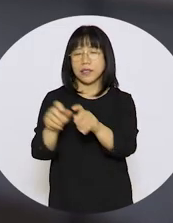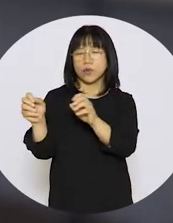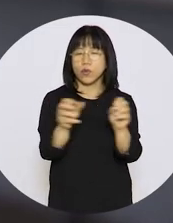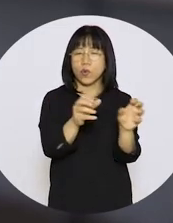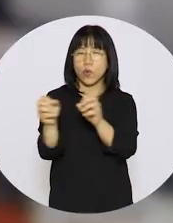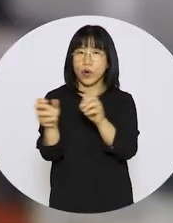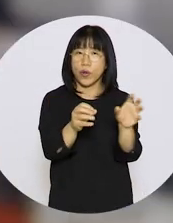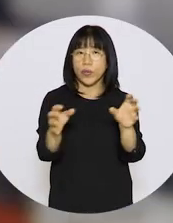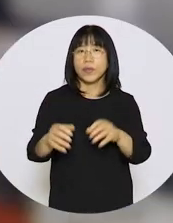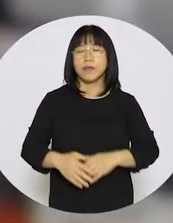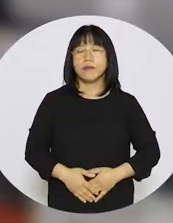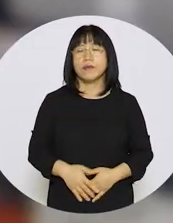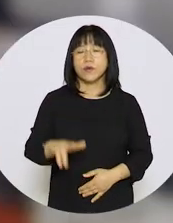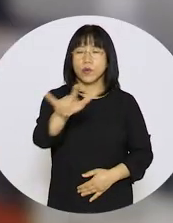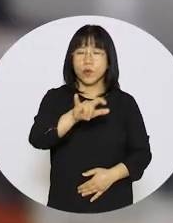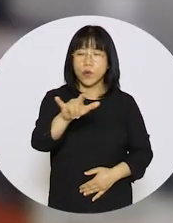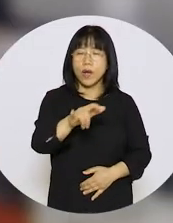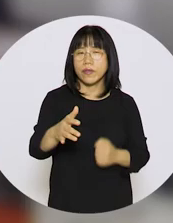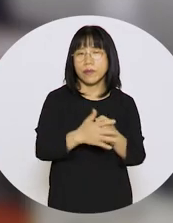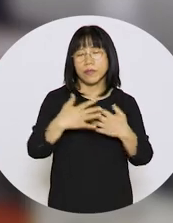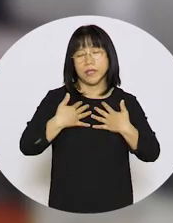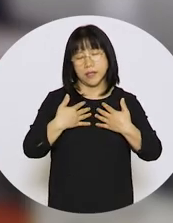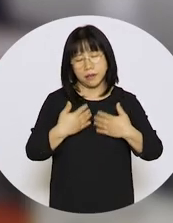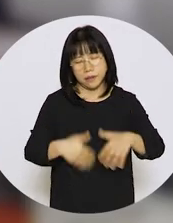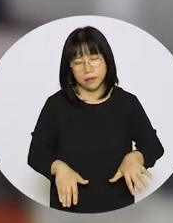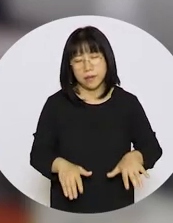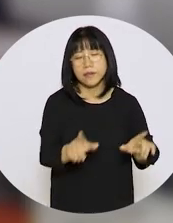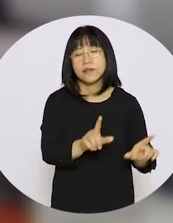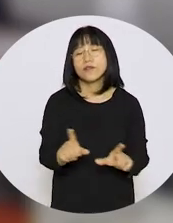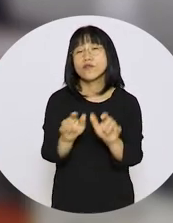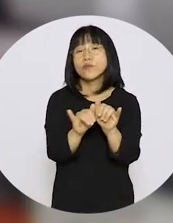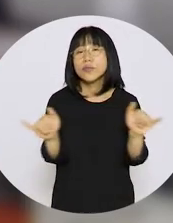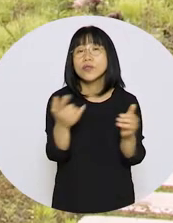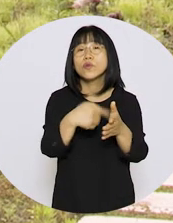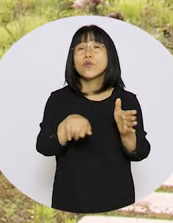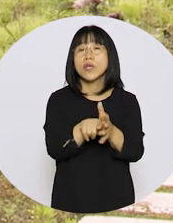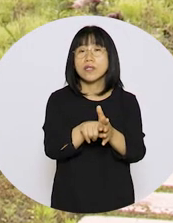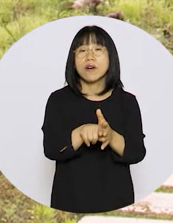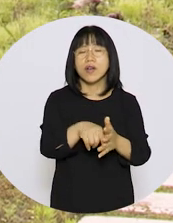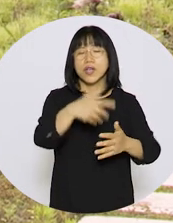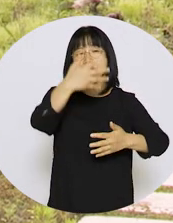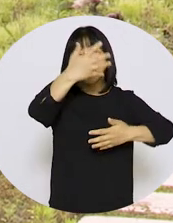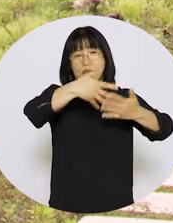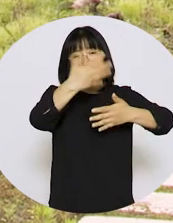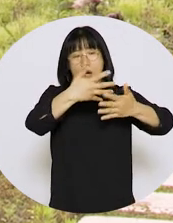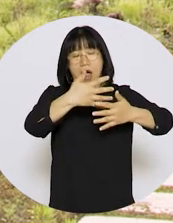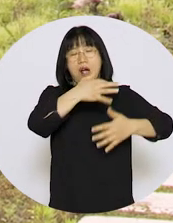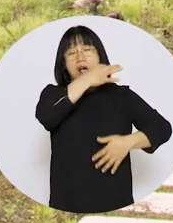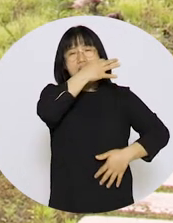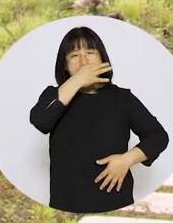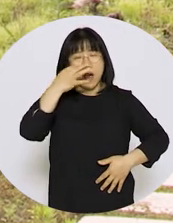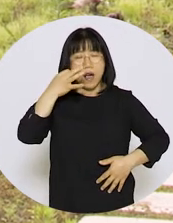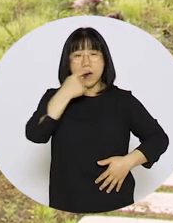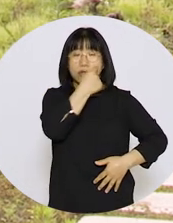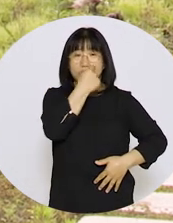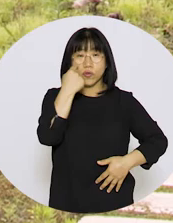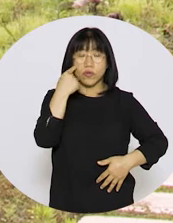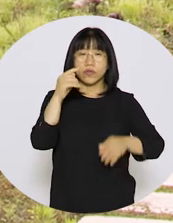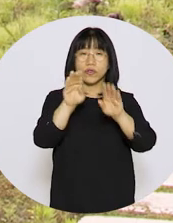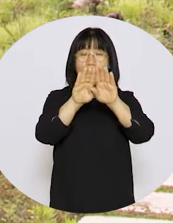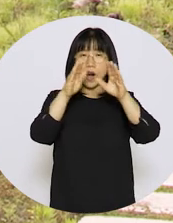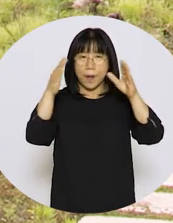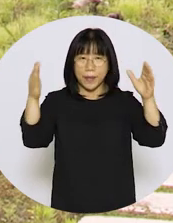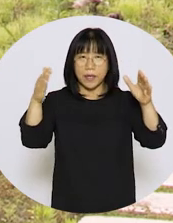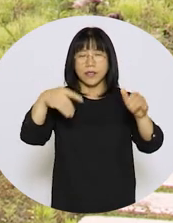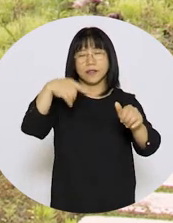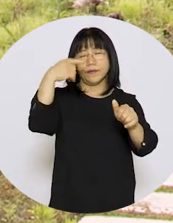영화를 선정해 영화에 대한 토론을 펼치게 됩니다. 코로나19로 지친 국민들을 위해 영화에 대한 갈증도